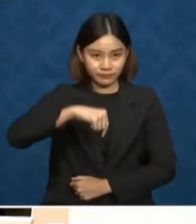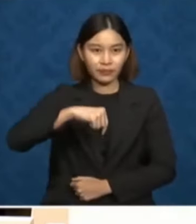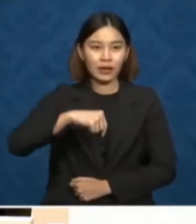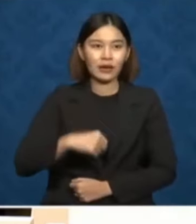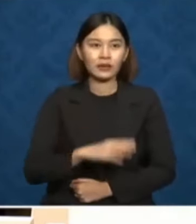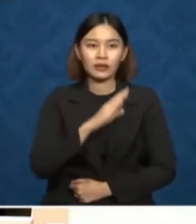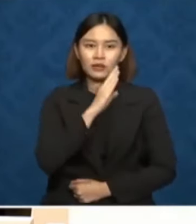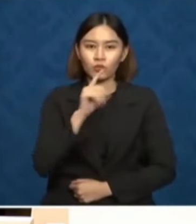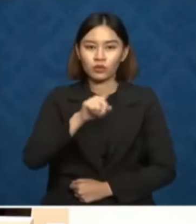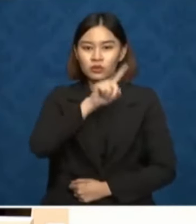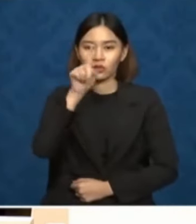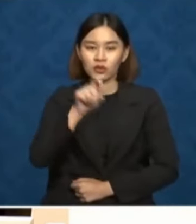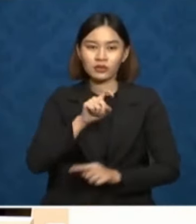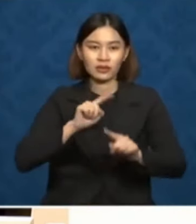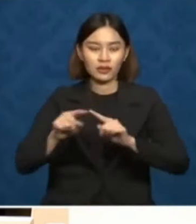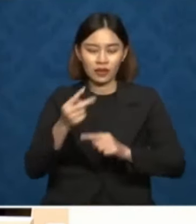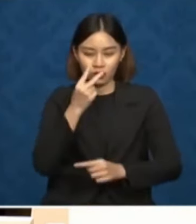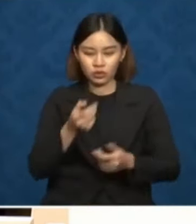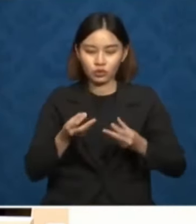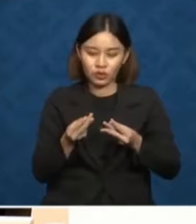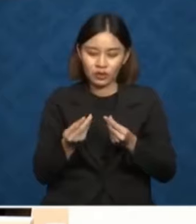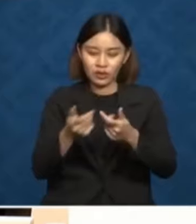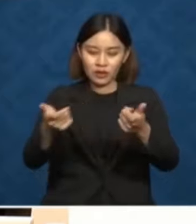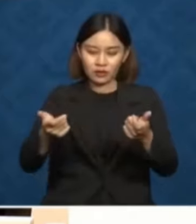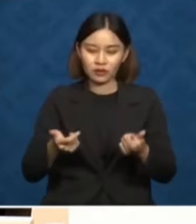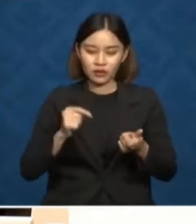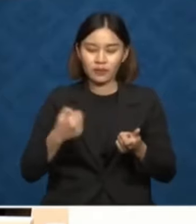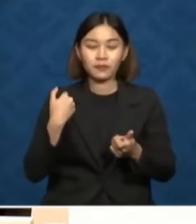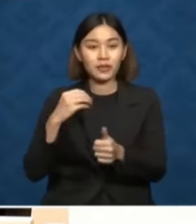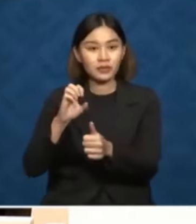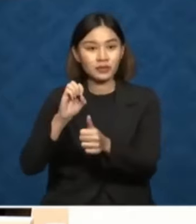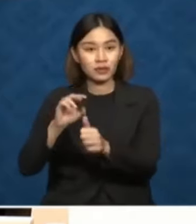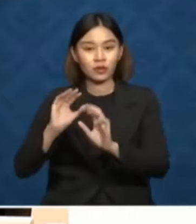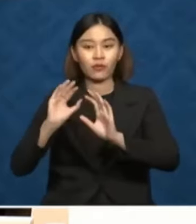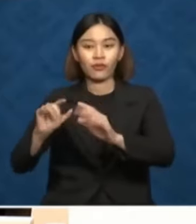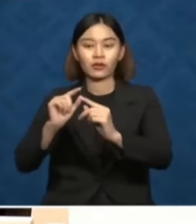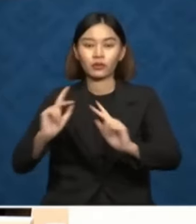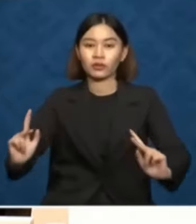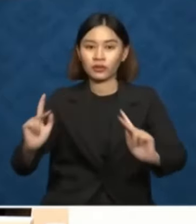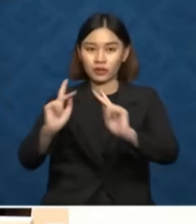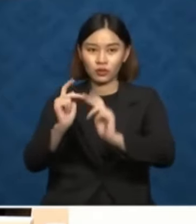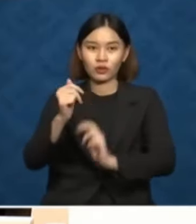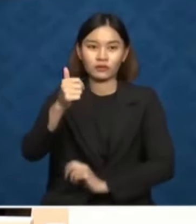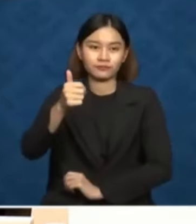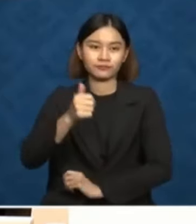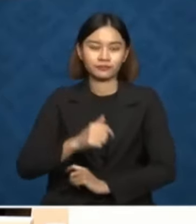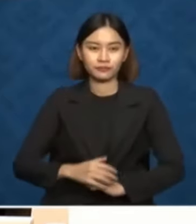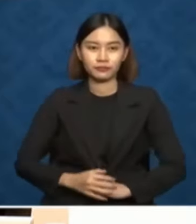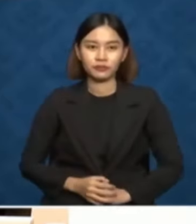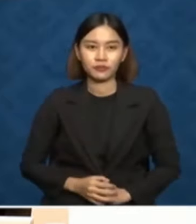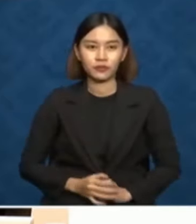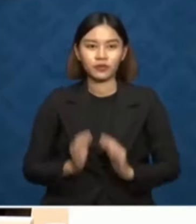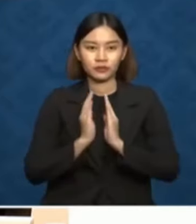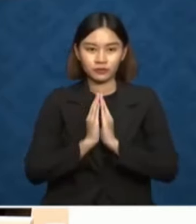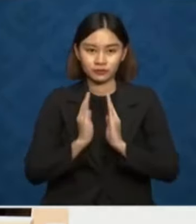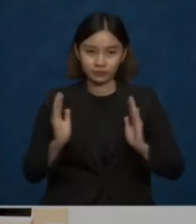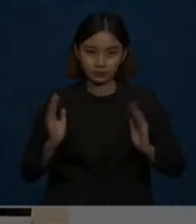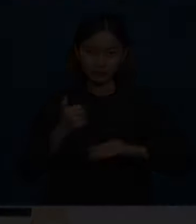เดี๋ยวเรามีอะไรก็ดลองดูในรางงานของปี 65แล้วก็มีข้อเสนอไปทางที่กระทรวงได้นะครับครับขอบพระคุณท่านรัฐมนตรี